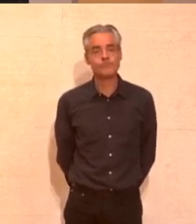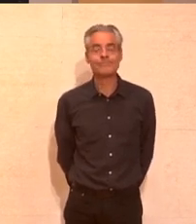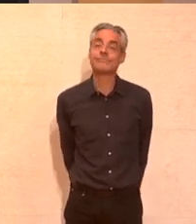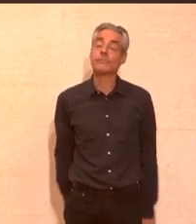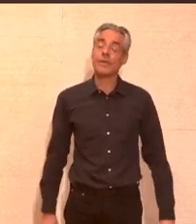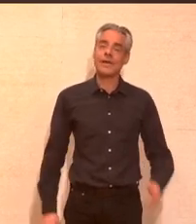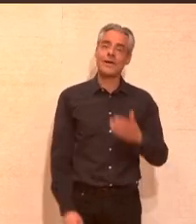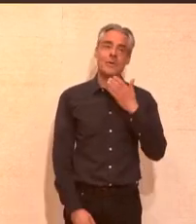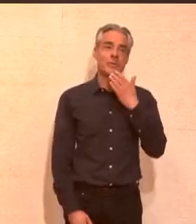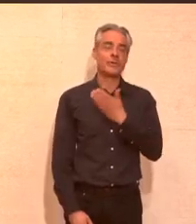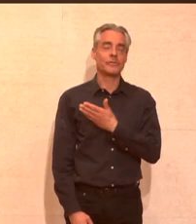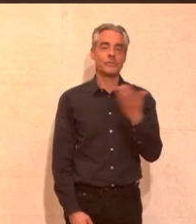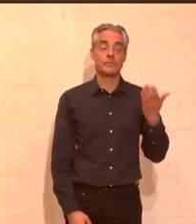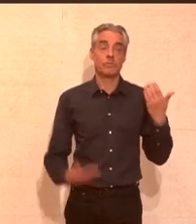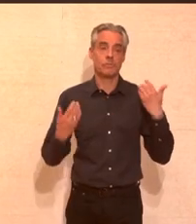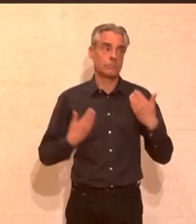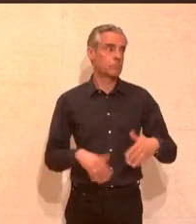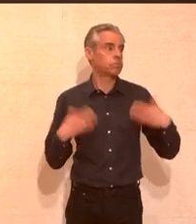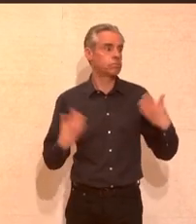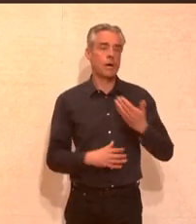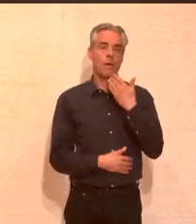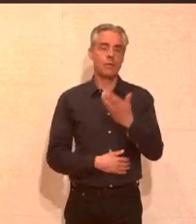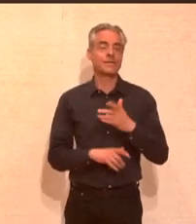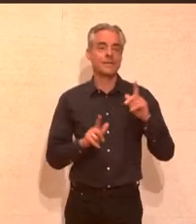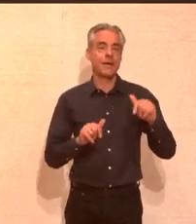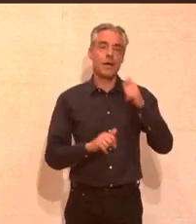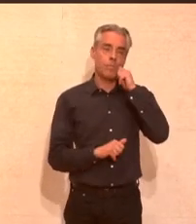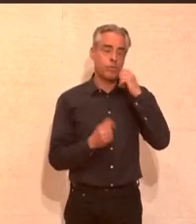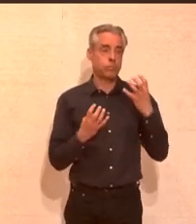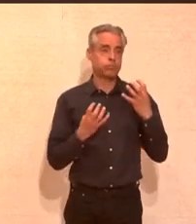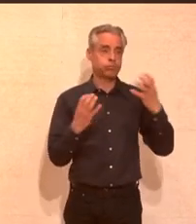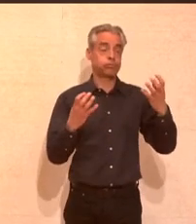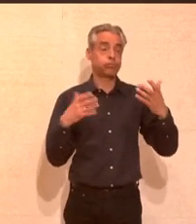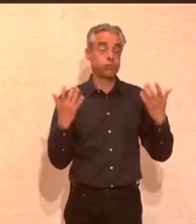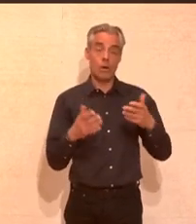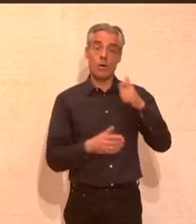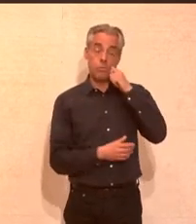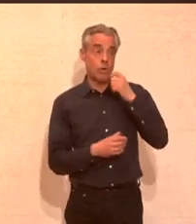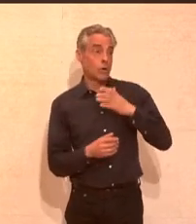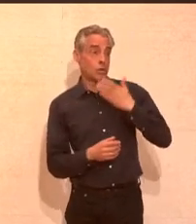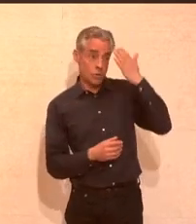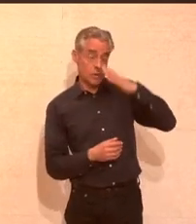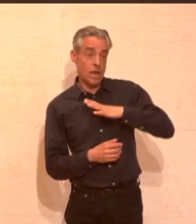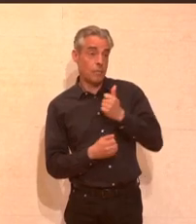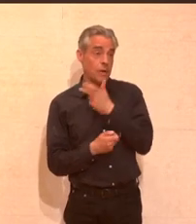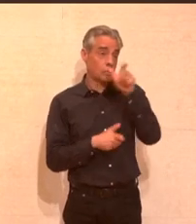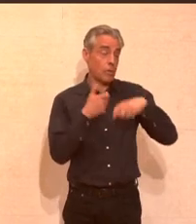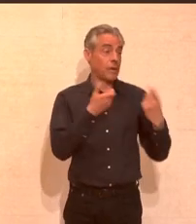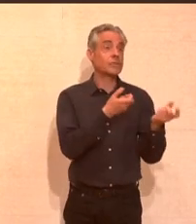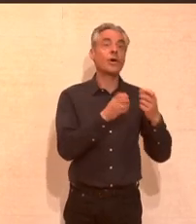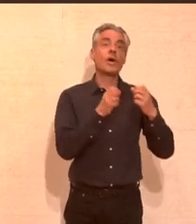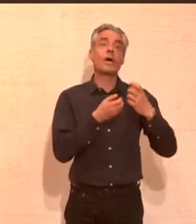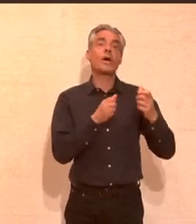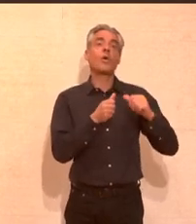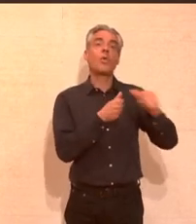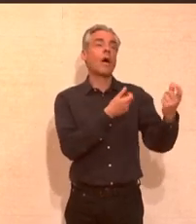Bonjour à tous, bonjour à toutes. Merci d'être présents aujourd'hui, présents physiquement. Je sais qu'il y a énormément de personnes qui sont également connectées